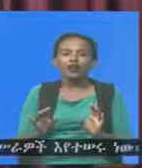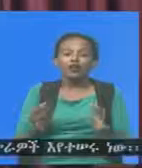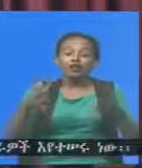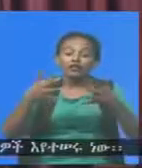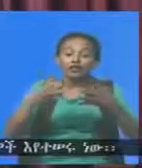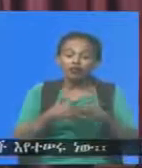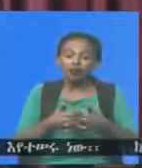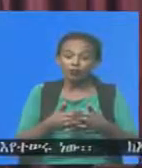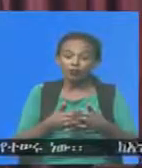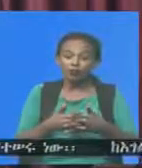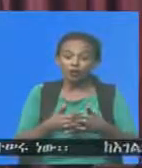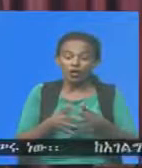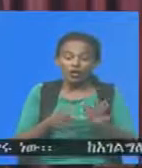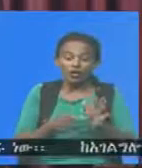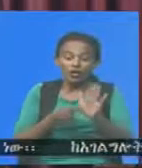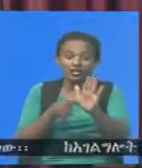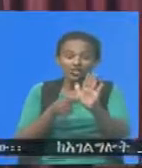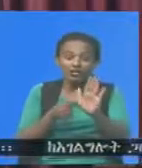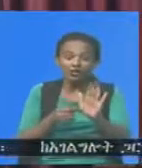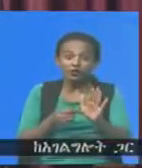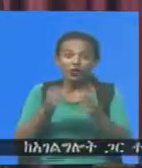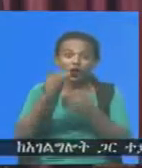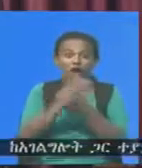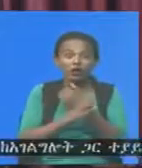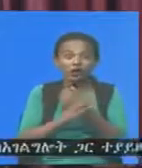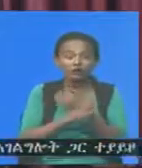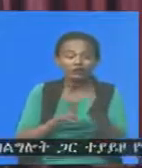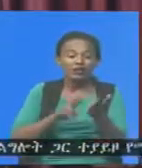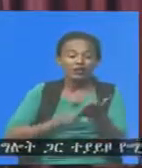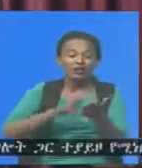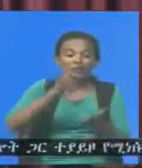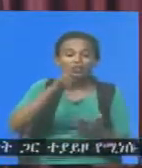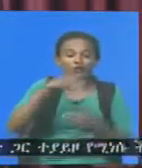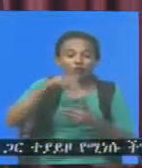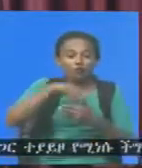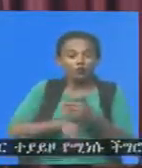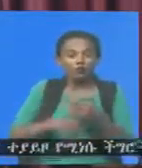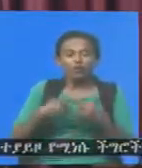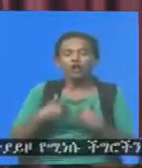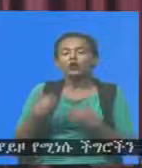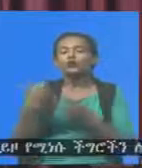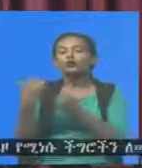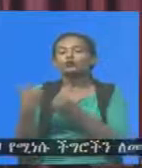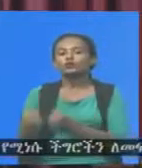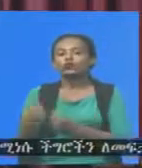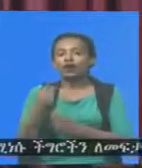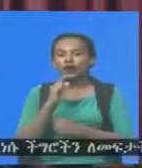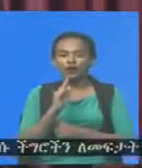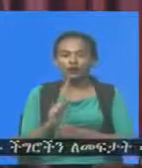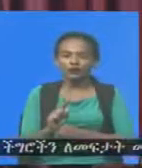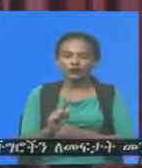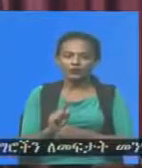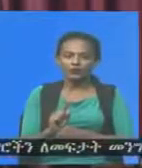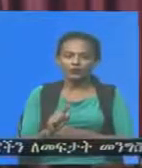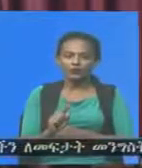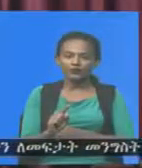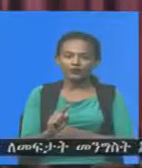ሊተባበሩ ምልክት ያሳዩ ሀገራትም መነሻው በውስጥ ያለው ጥንካሬ ነው።